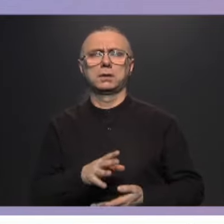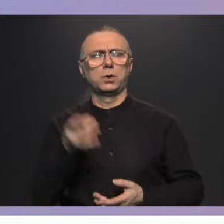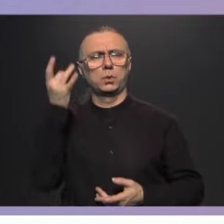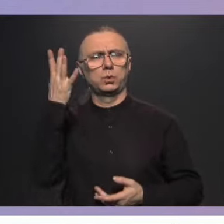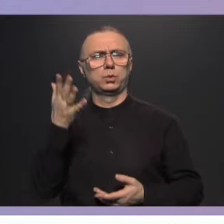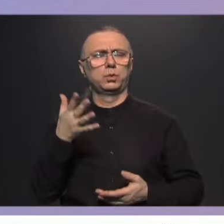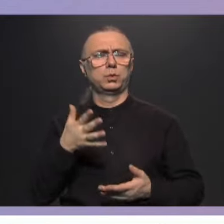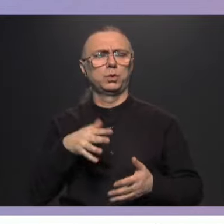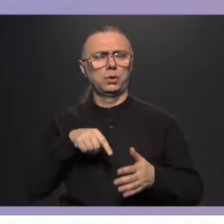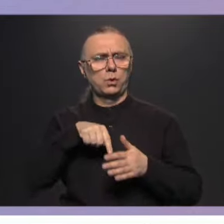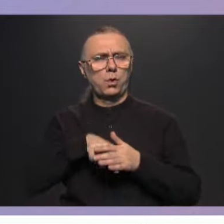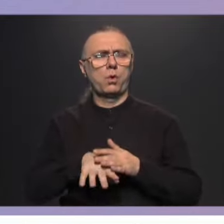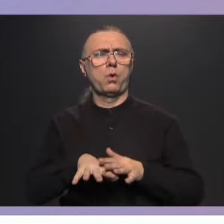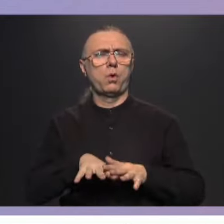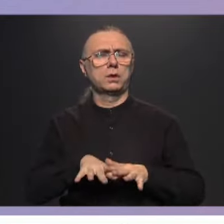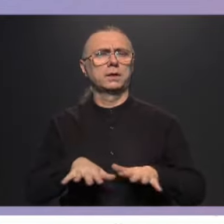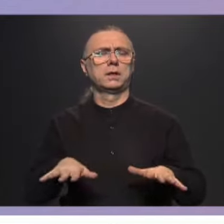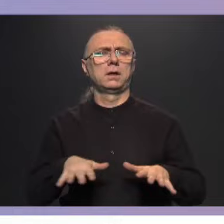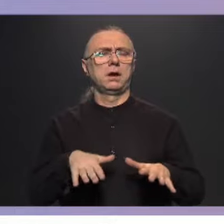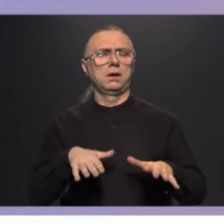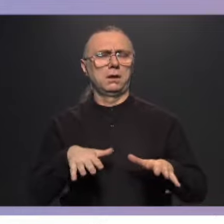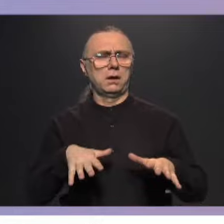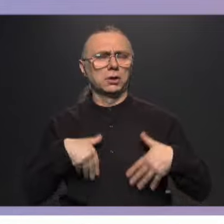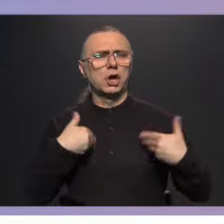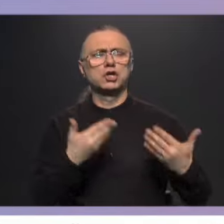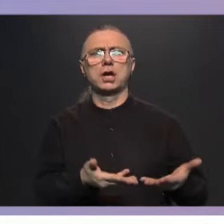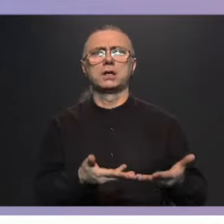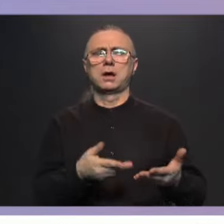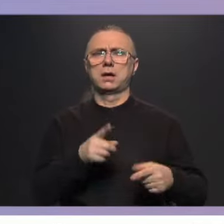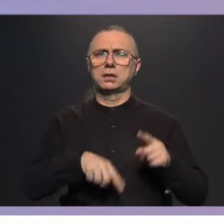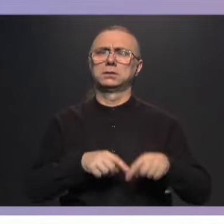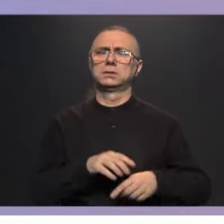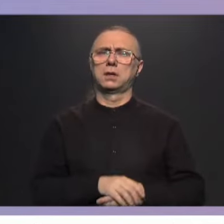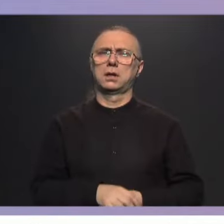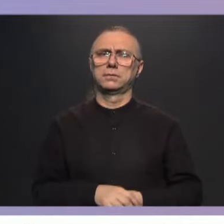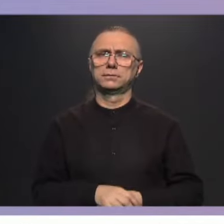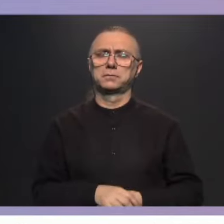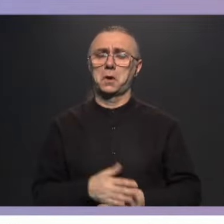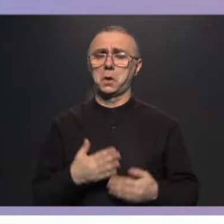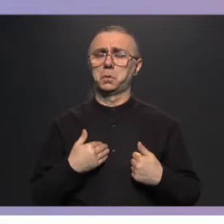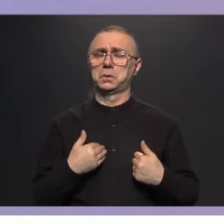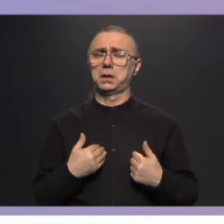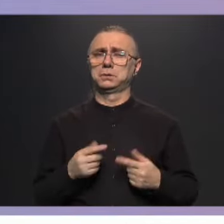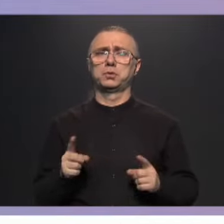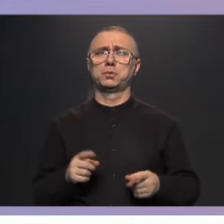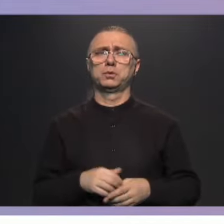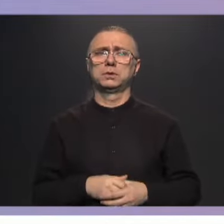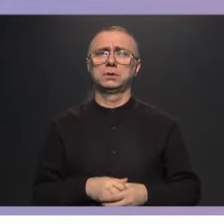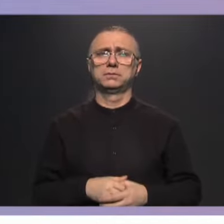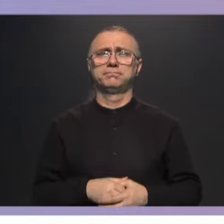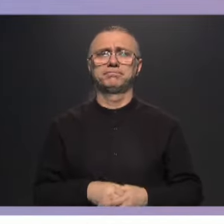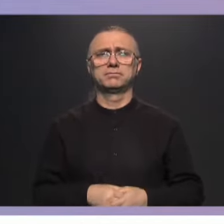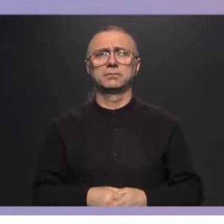культуру, корни и отношение к родителям. Ну и что получишь? Почему-то у нас, во-первых, еще